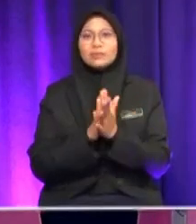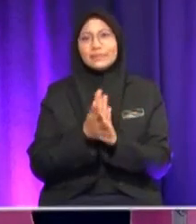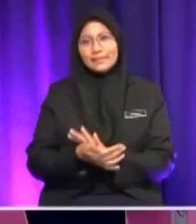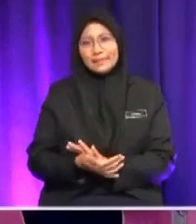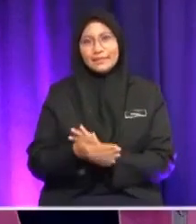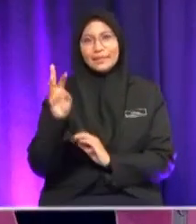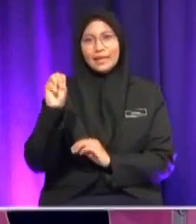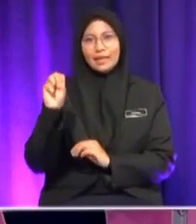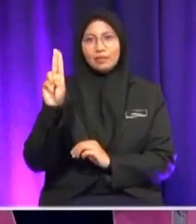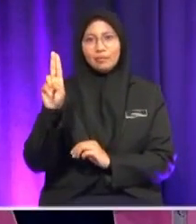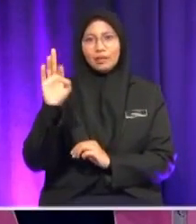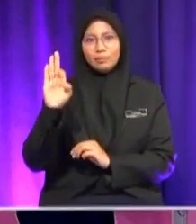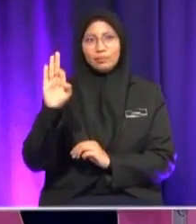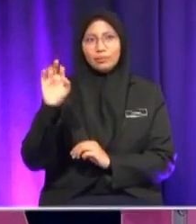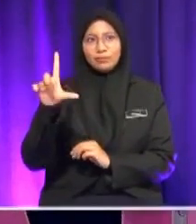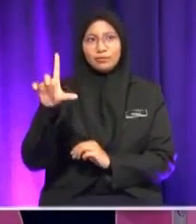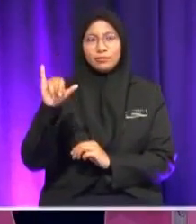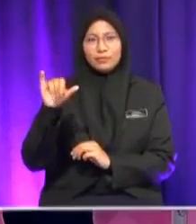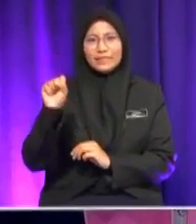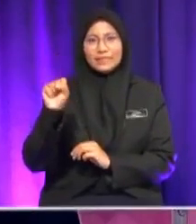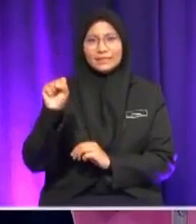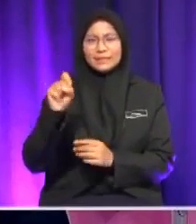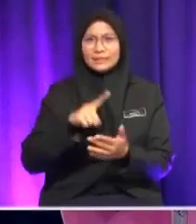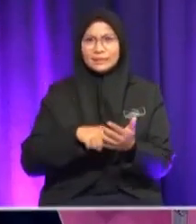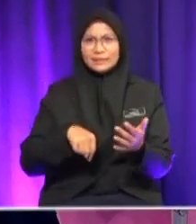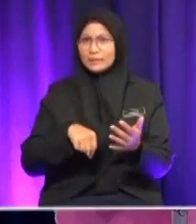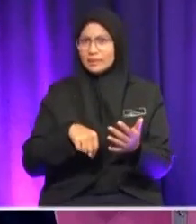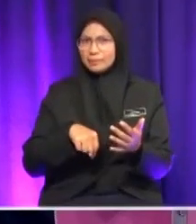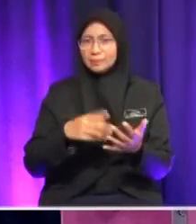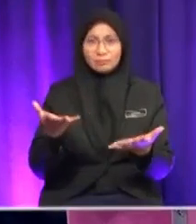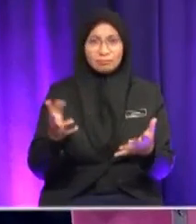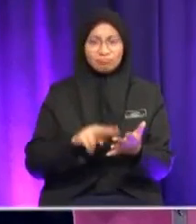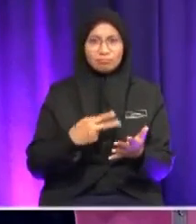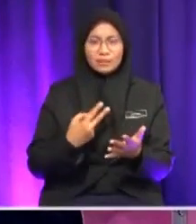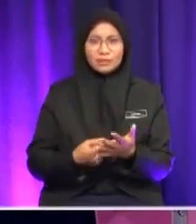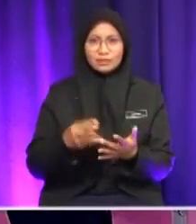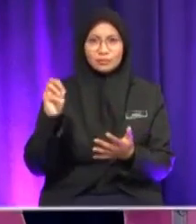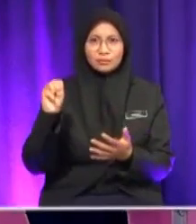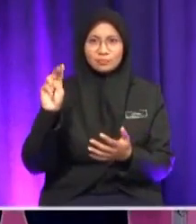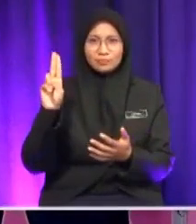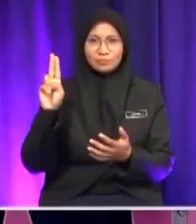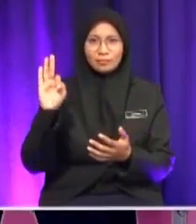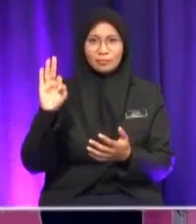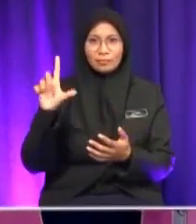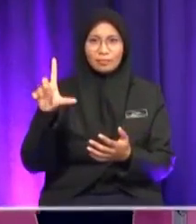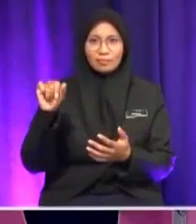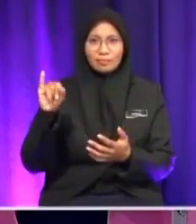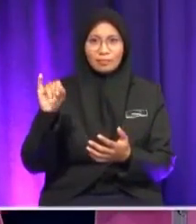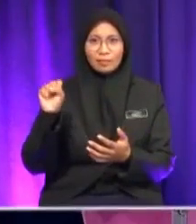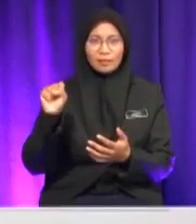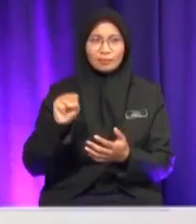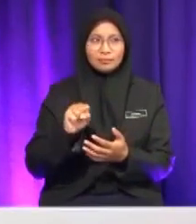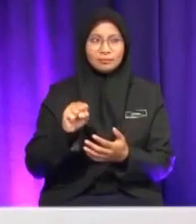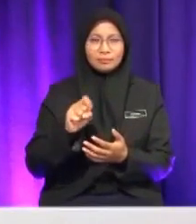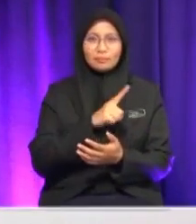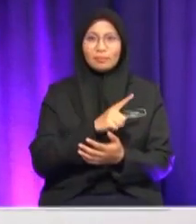tak perkataan muflis? Apa itu muflis? Kita tanya kepada murid dulu. Boleh. Okay. Subhanu, apa yang